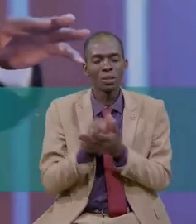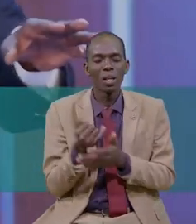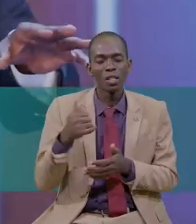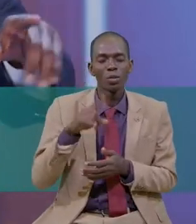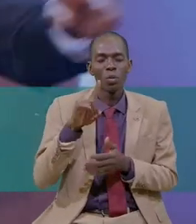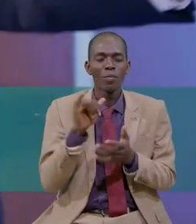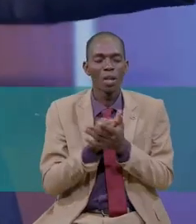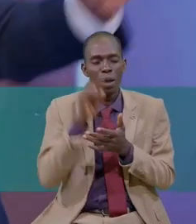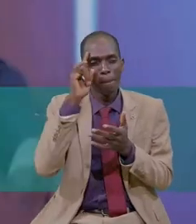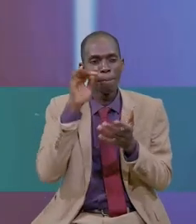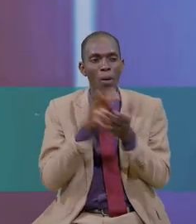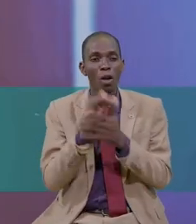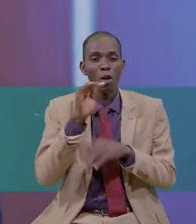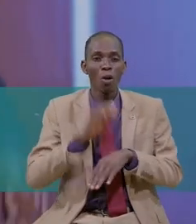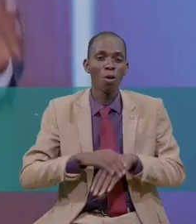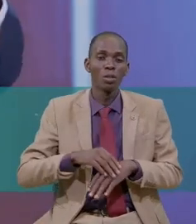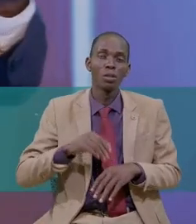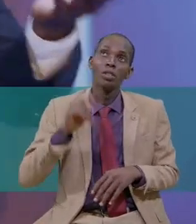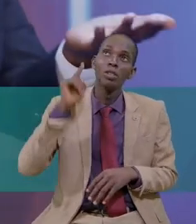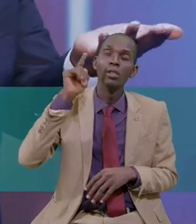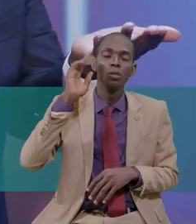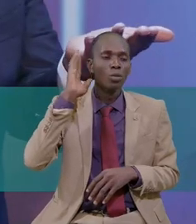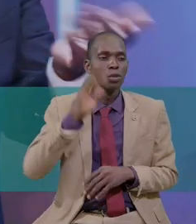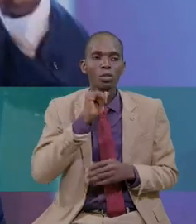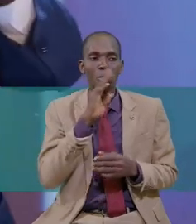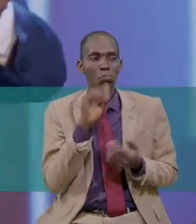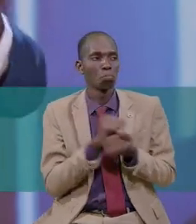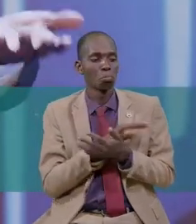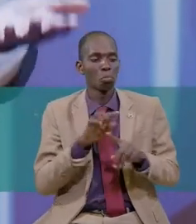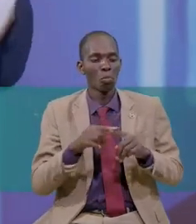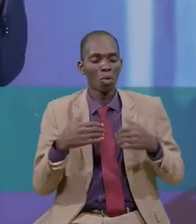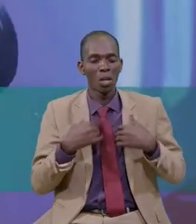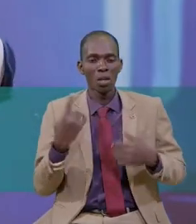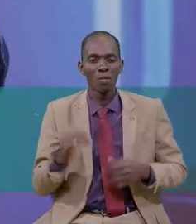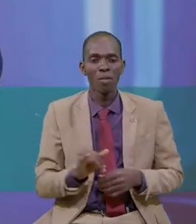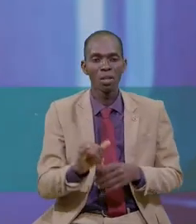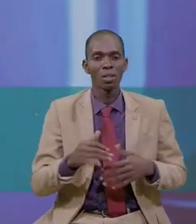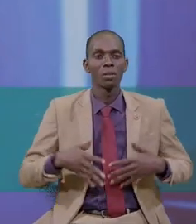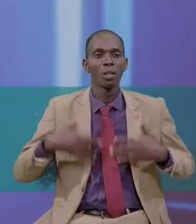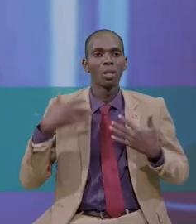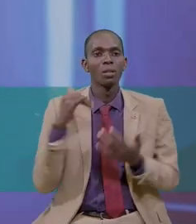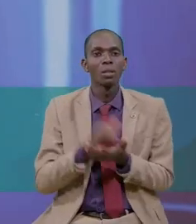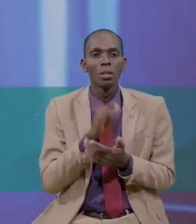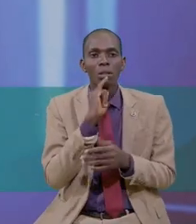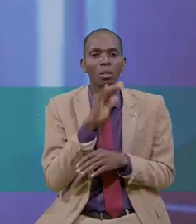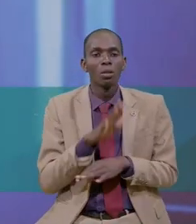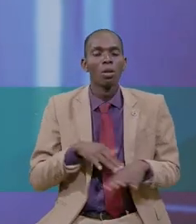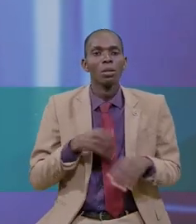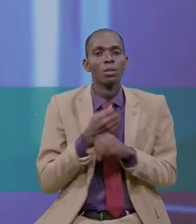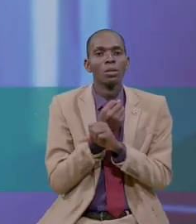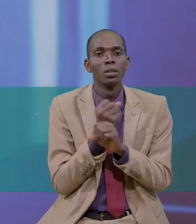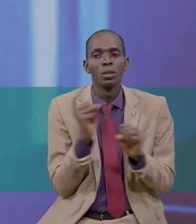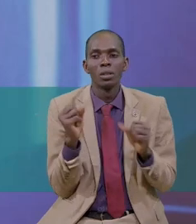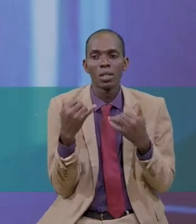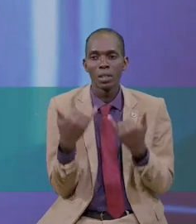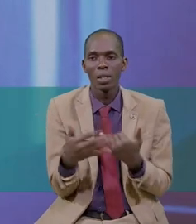périsse point, mais qu'il ait la vie éternelle. Ça, c'est le salut. Mais maintenant, après être sauvé, tu